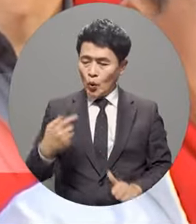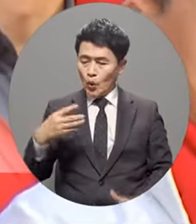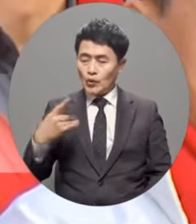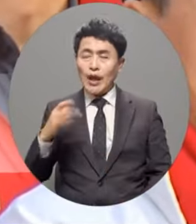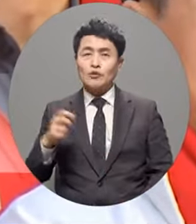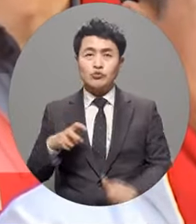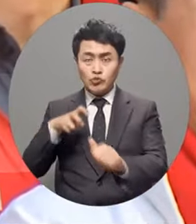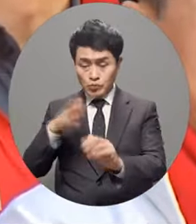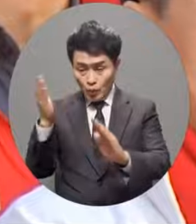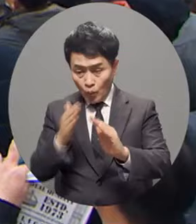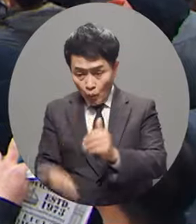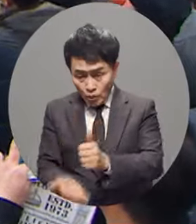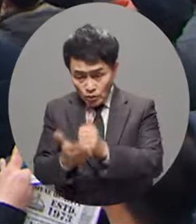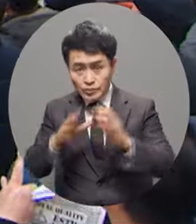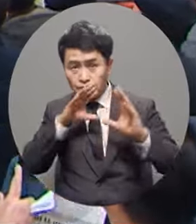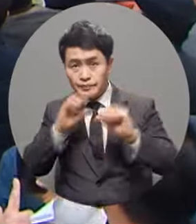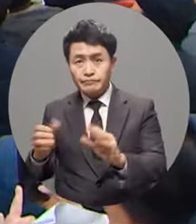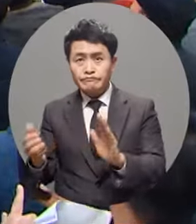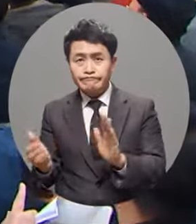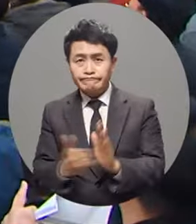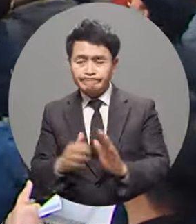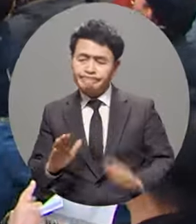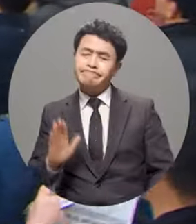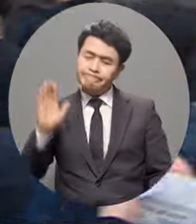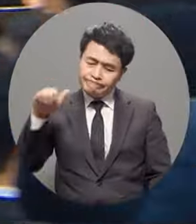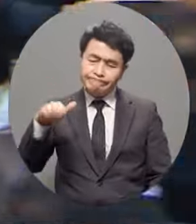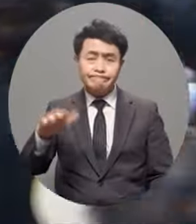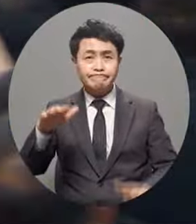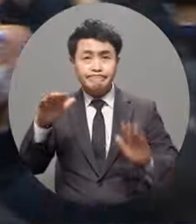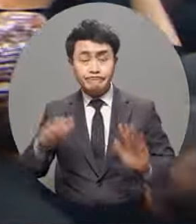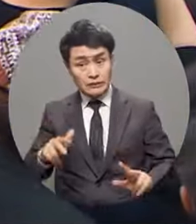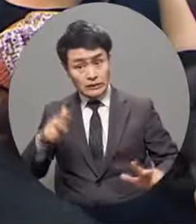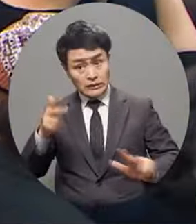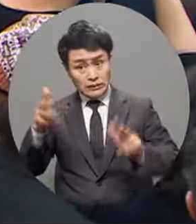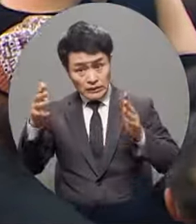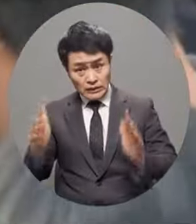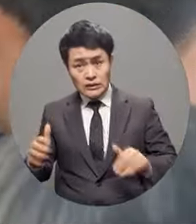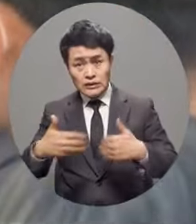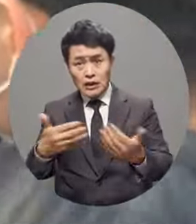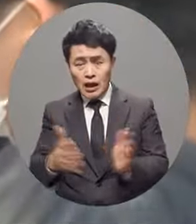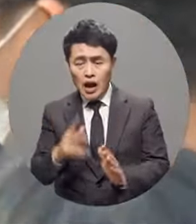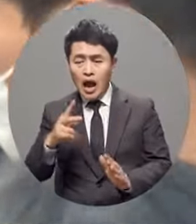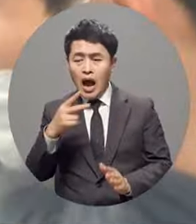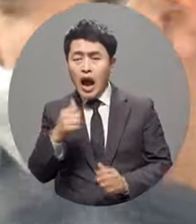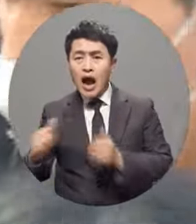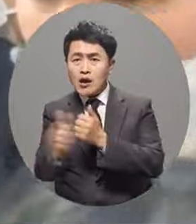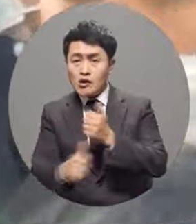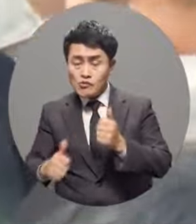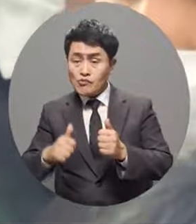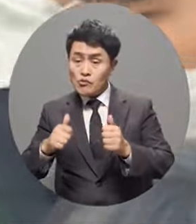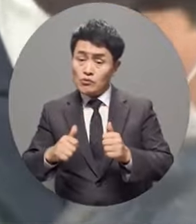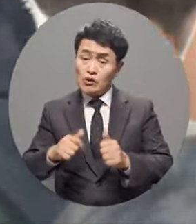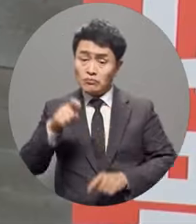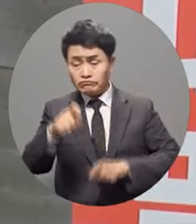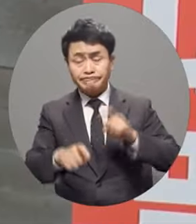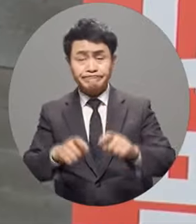공천을 취소했습니다. 우여곡절 끝에 일주일이나 걸린 조치였지만 한 위원장의 발걸음은 가벼워